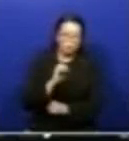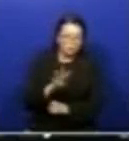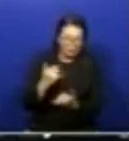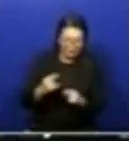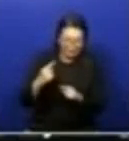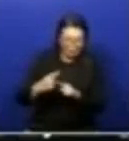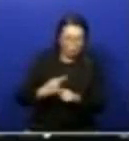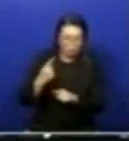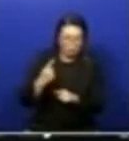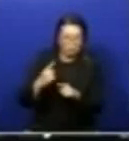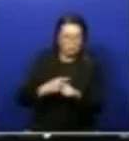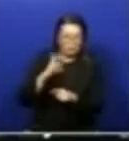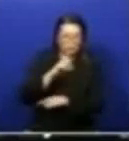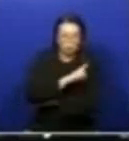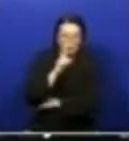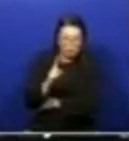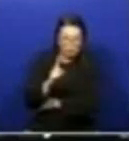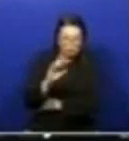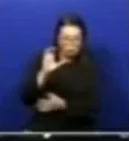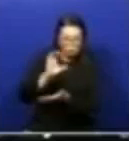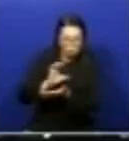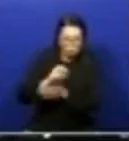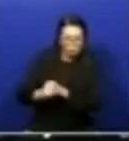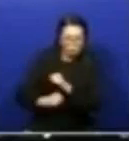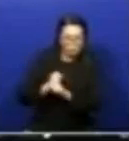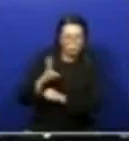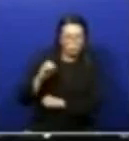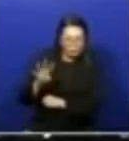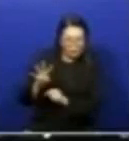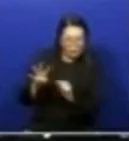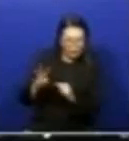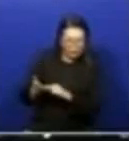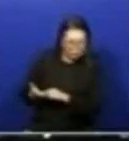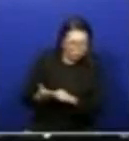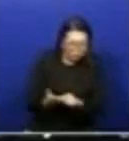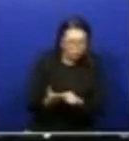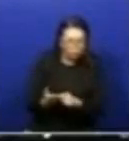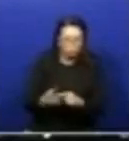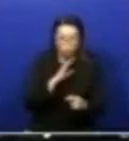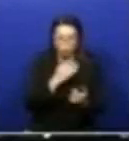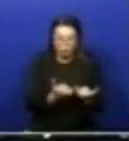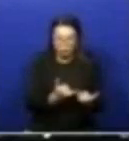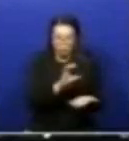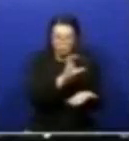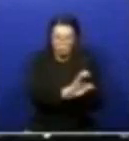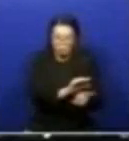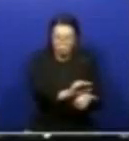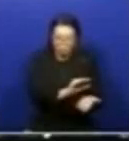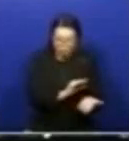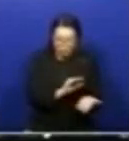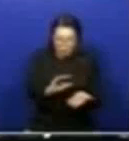กฎาคมเนี่ยเราก็ไม่สามารถที่จะเอางบที่ท่านตัดตรงนี้ที่ท่านขอคืนตรงนี้เอากลับไปให้เขา